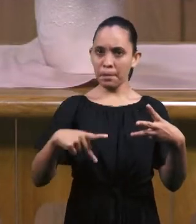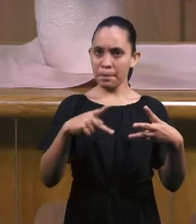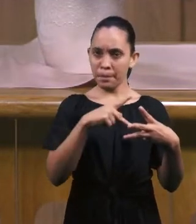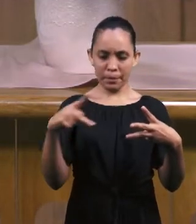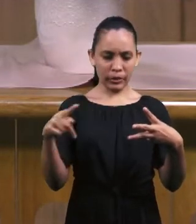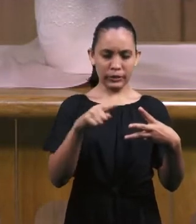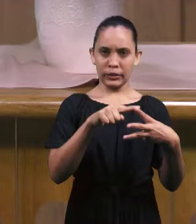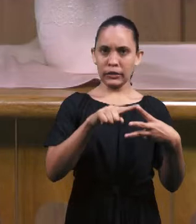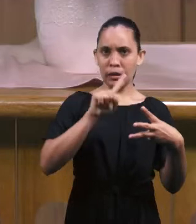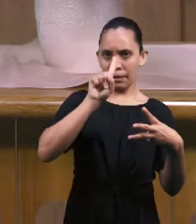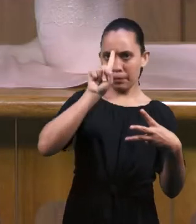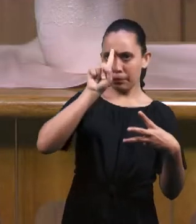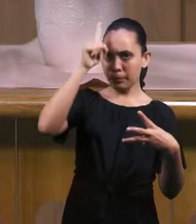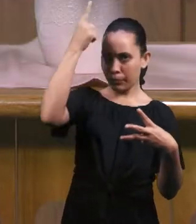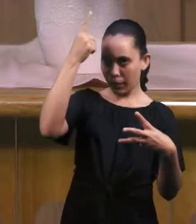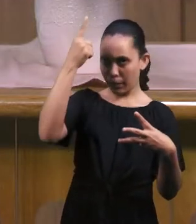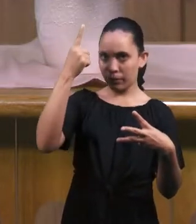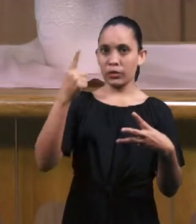allait rester